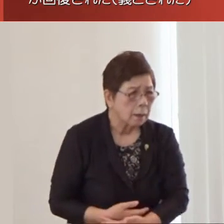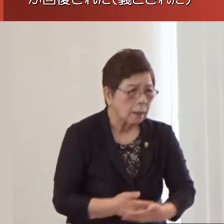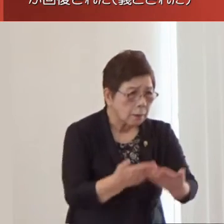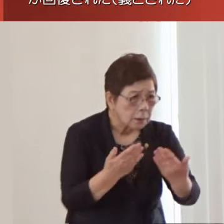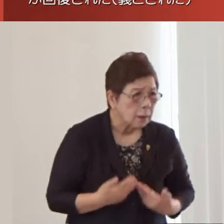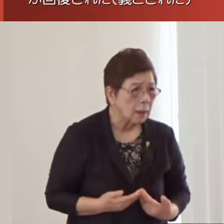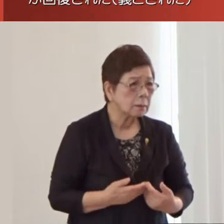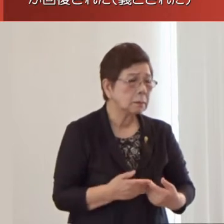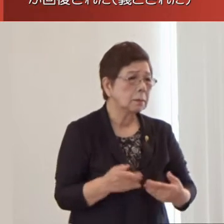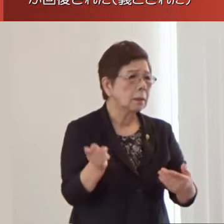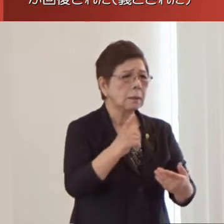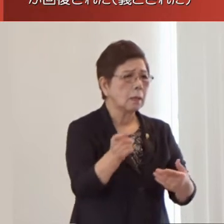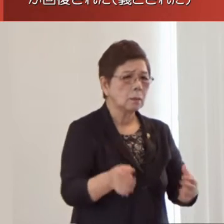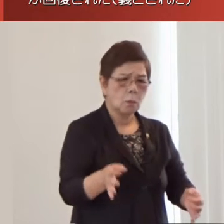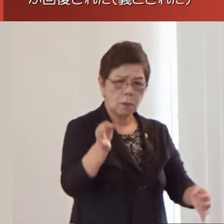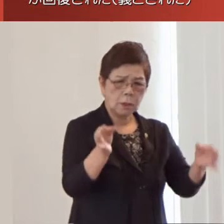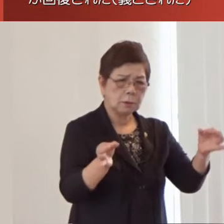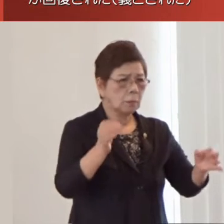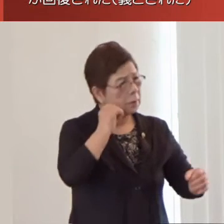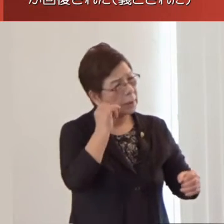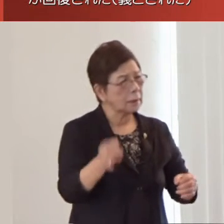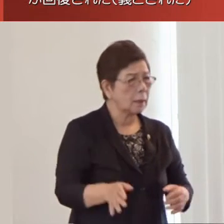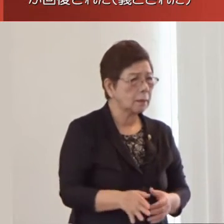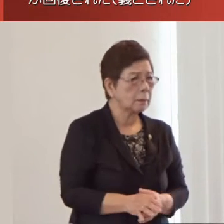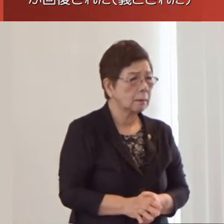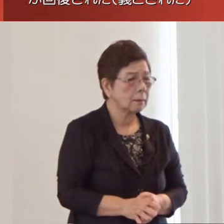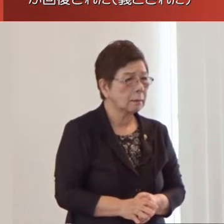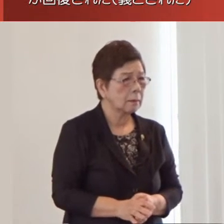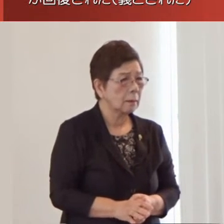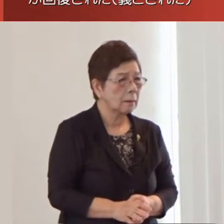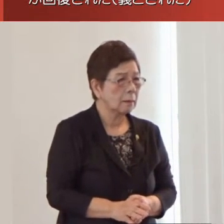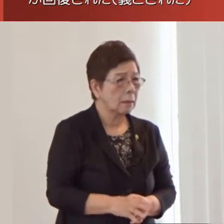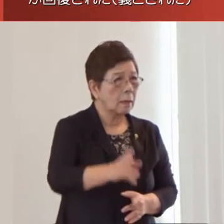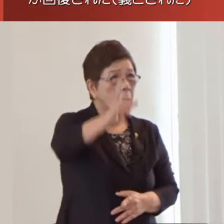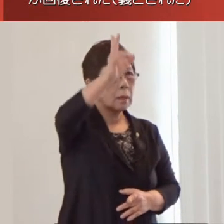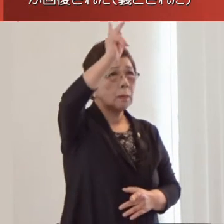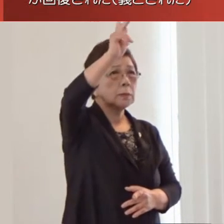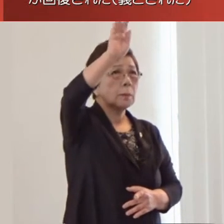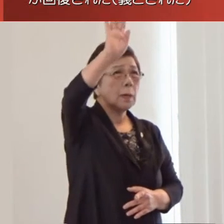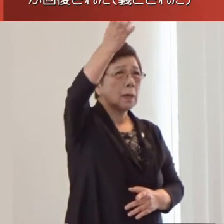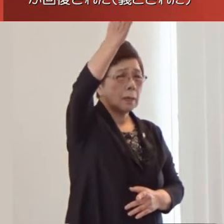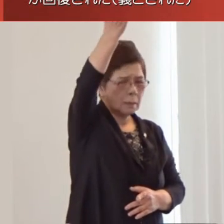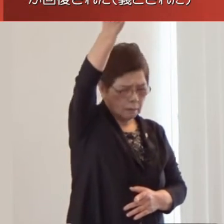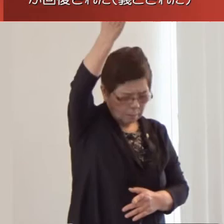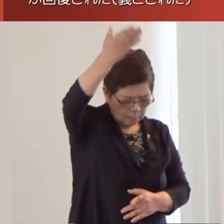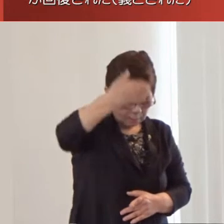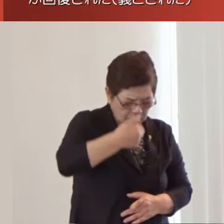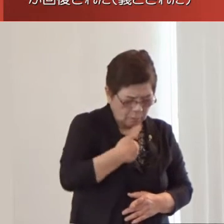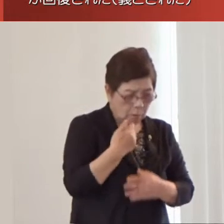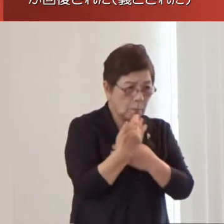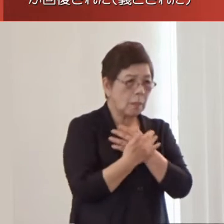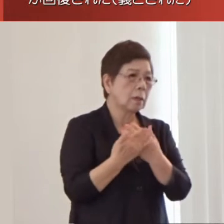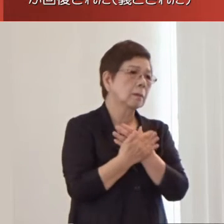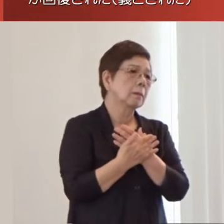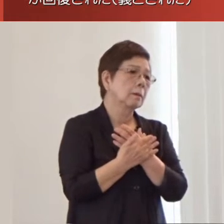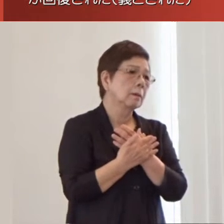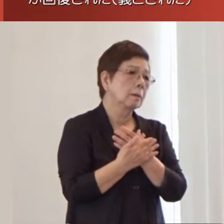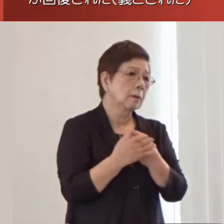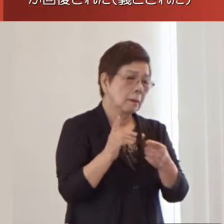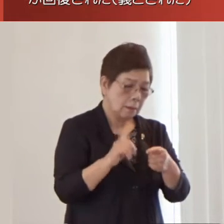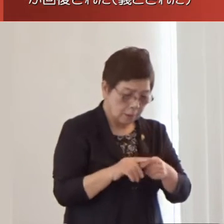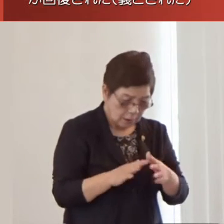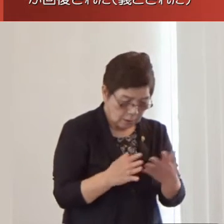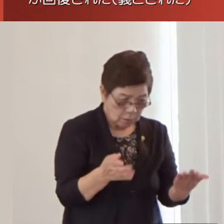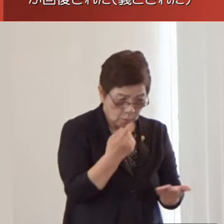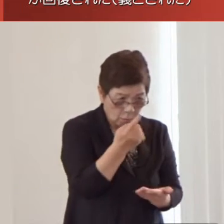。その価値を作ることはできないんですね。一方的な神様からの恵みです。これもこの聖書の教えの重要な